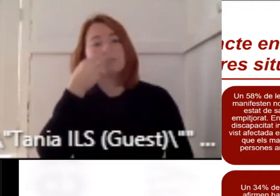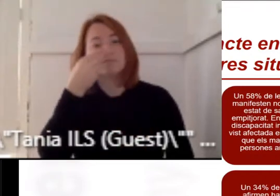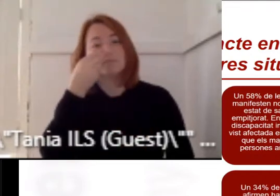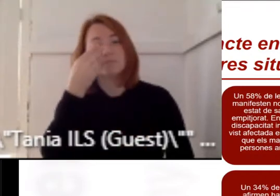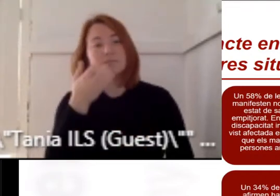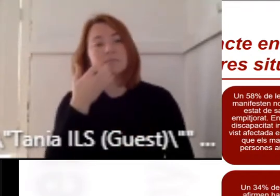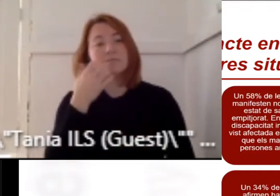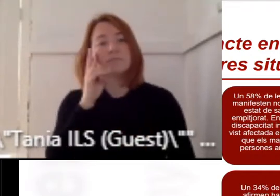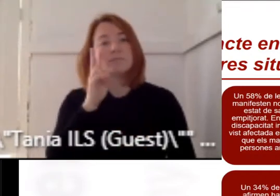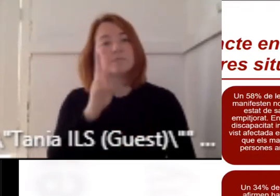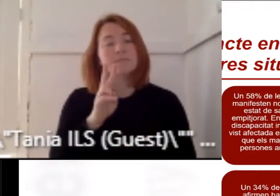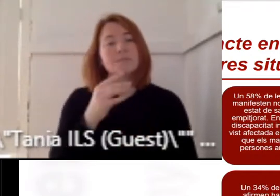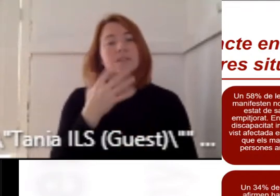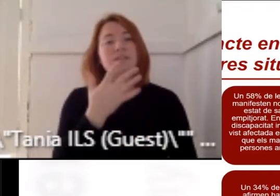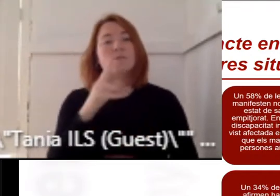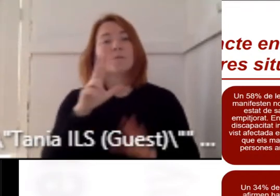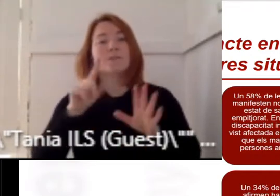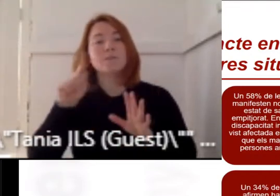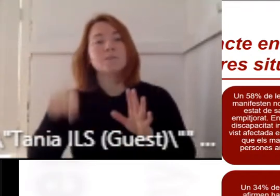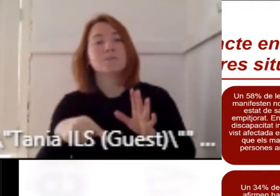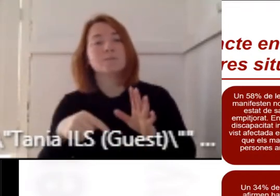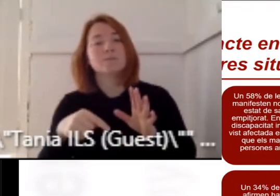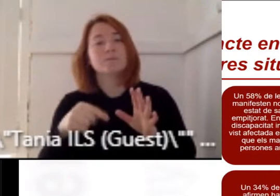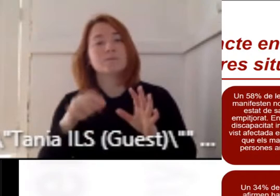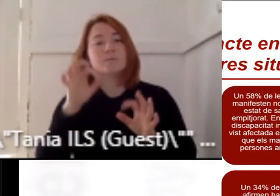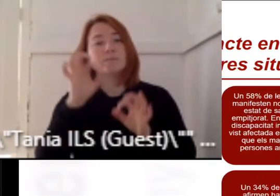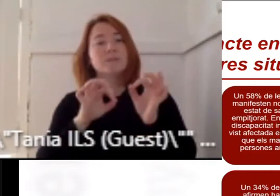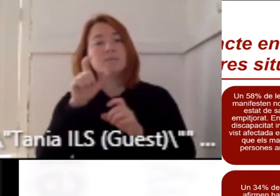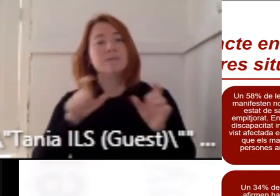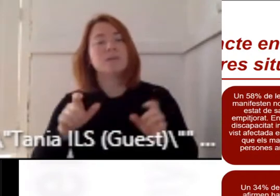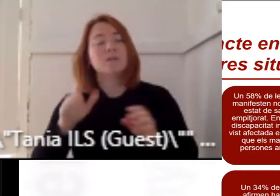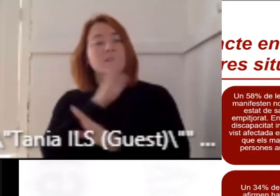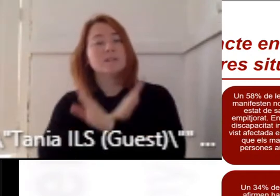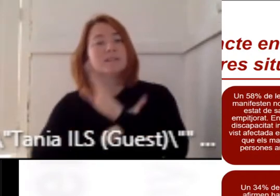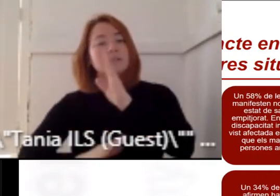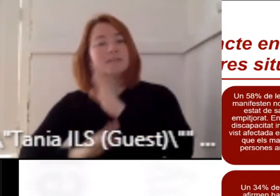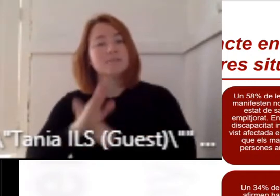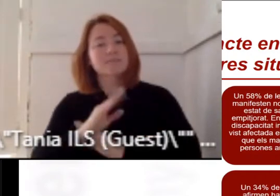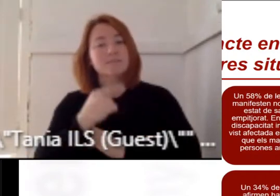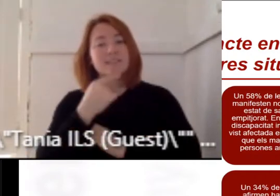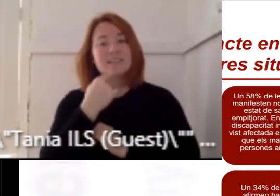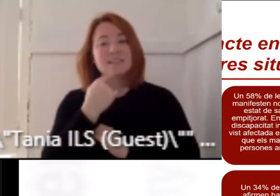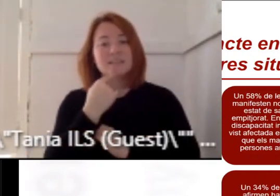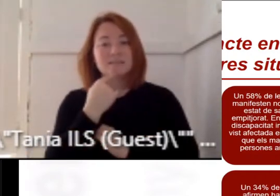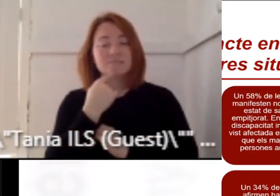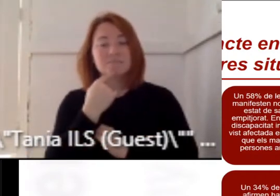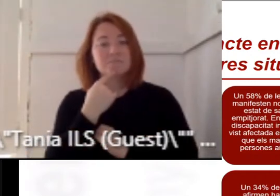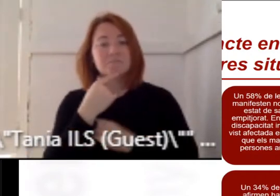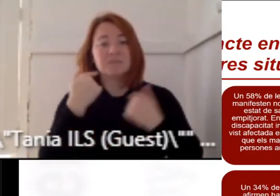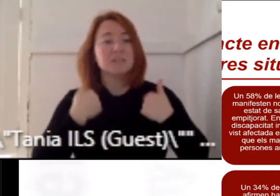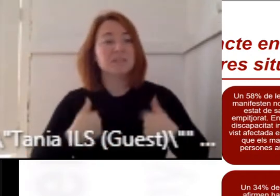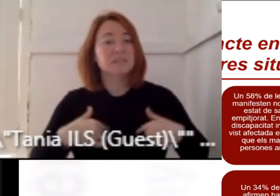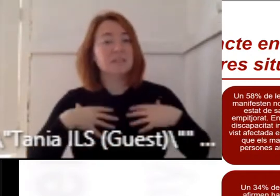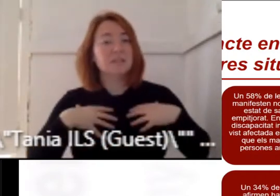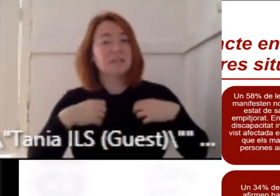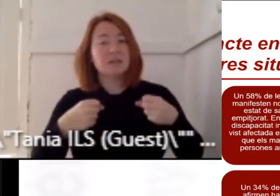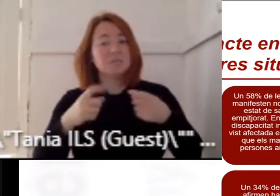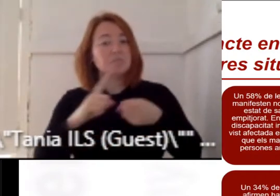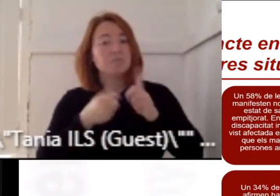un 58% de les persones amb discapacitat manifesten no haver notat canvis en el seu estat de salut,